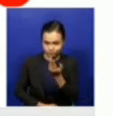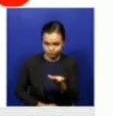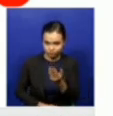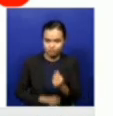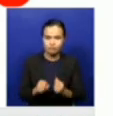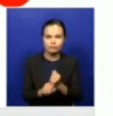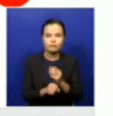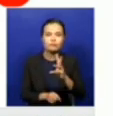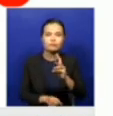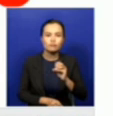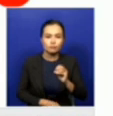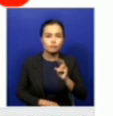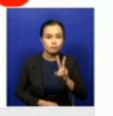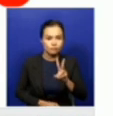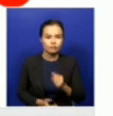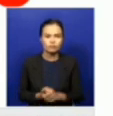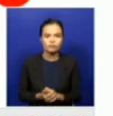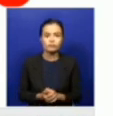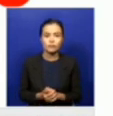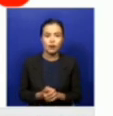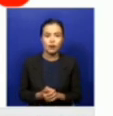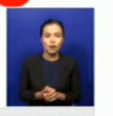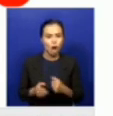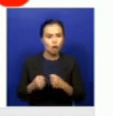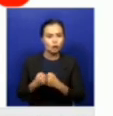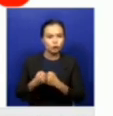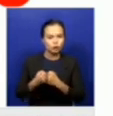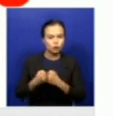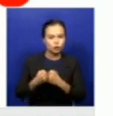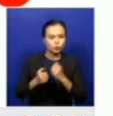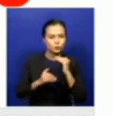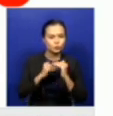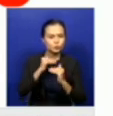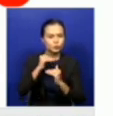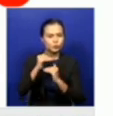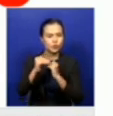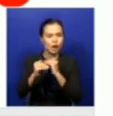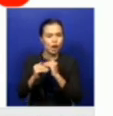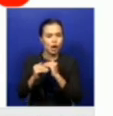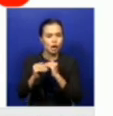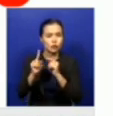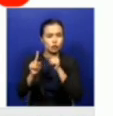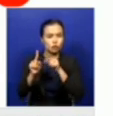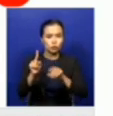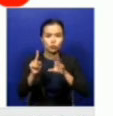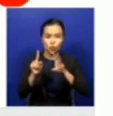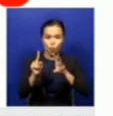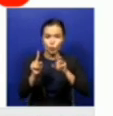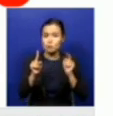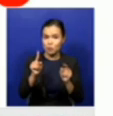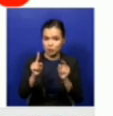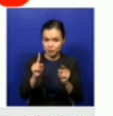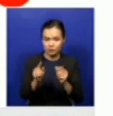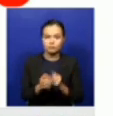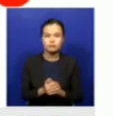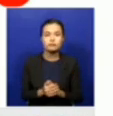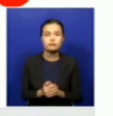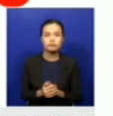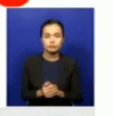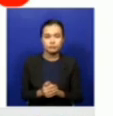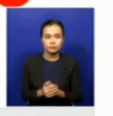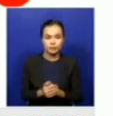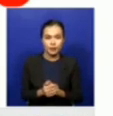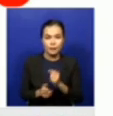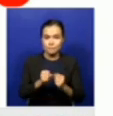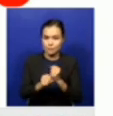62ขยายตัวแค่นี้ครับร้อยละ 1.6 รวมทั้งปี62นะครับขยายตัว